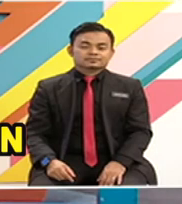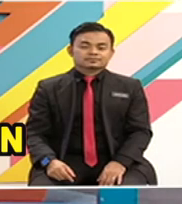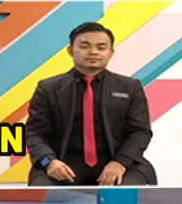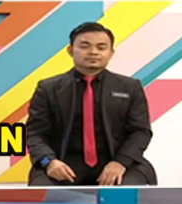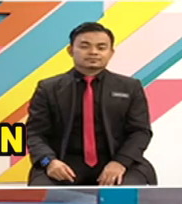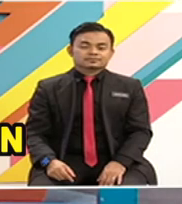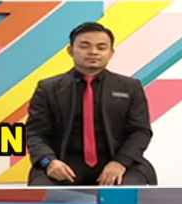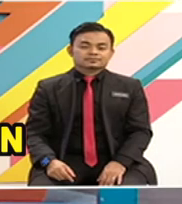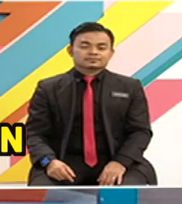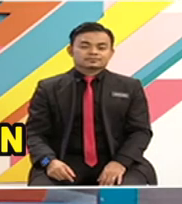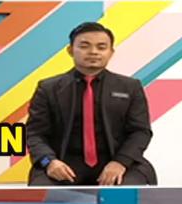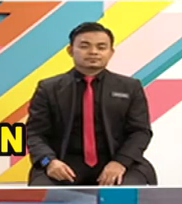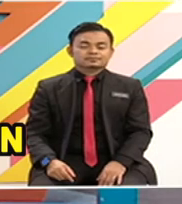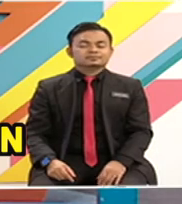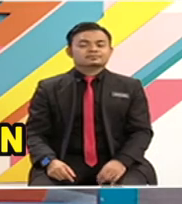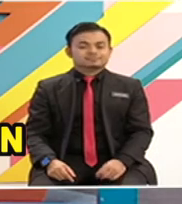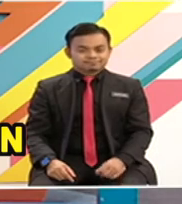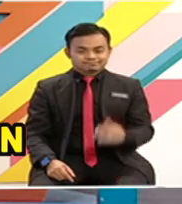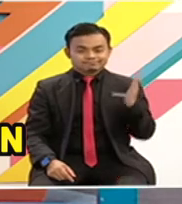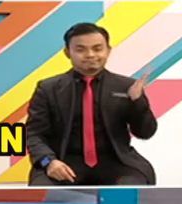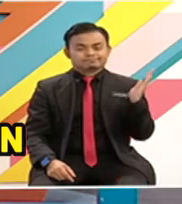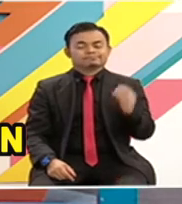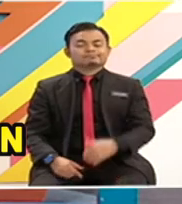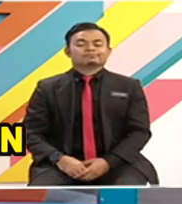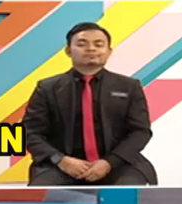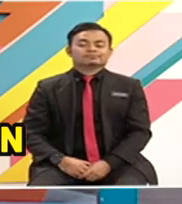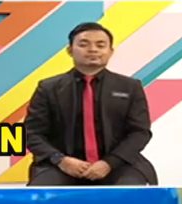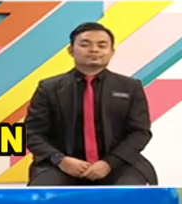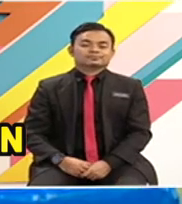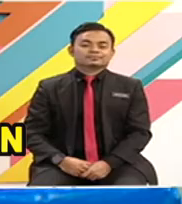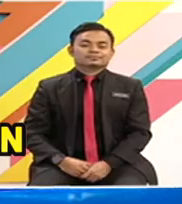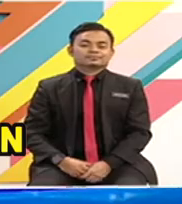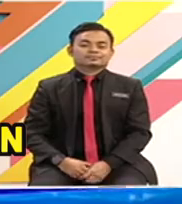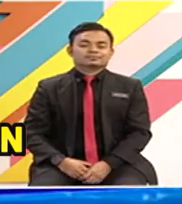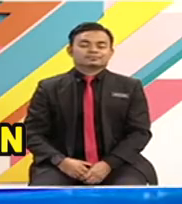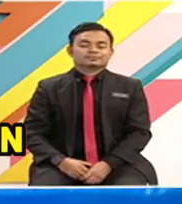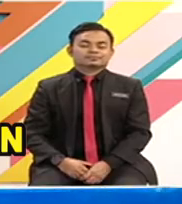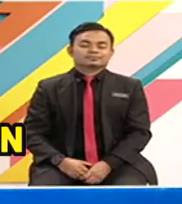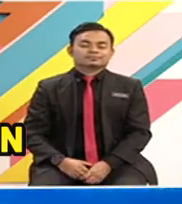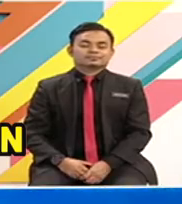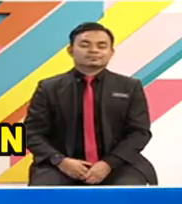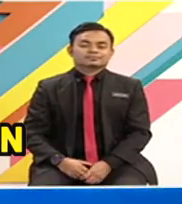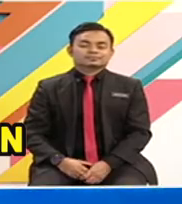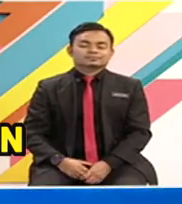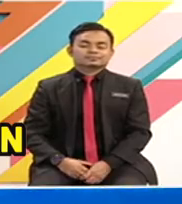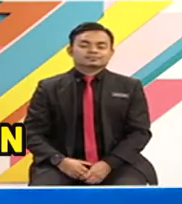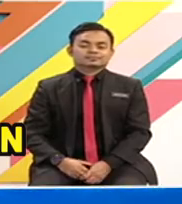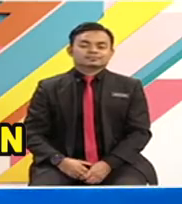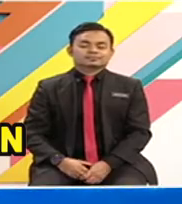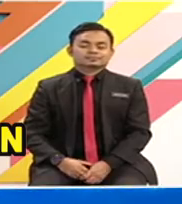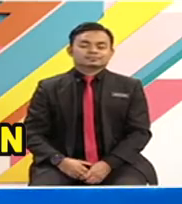sini oke Cikgu How to dia the inilah seni murid-murid di rumah syuting Oh